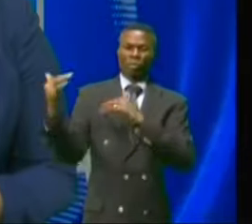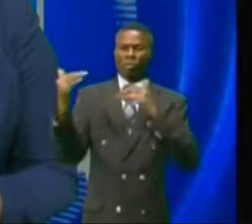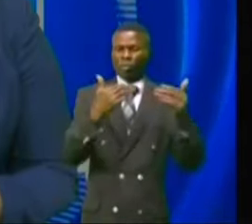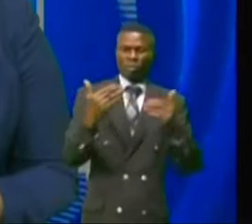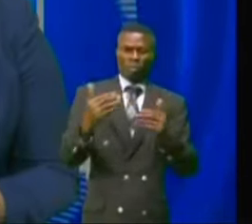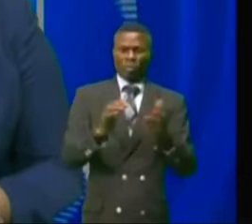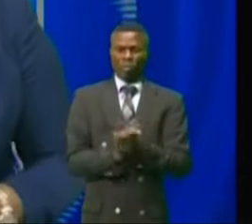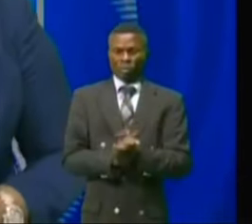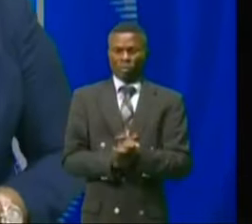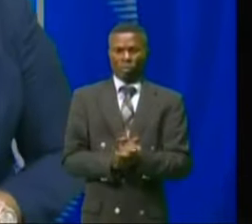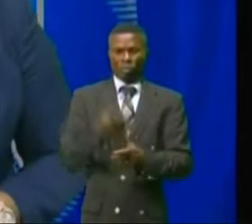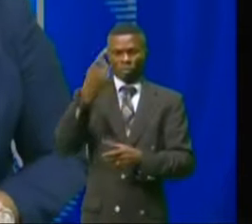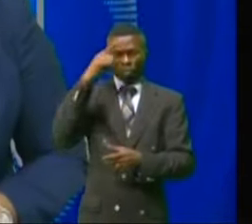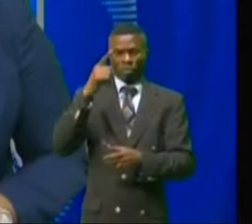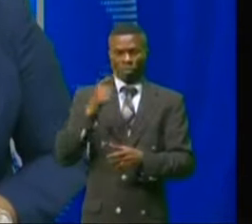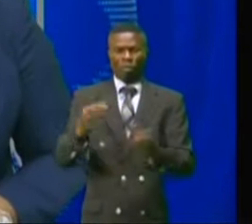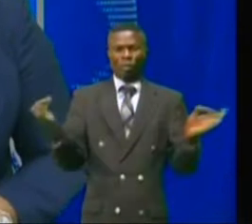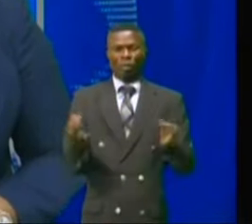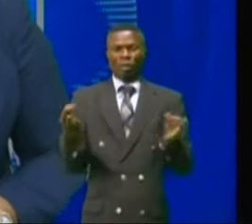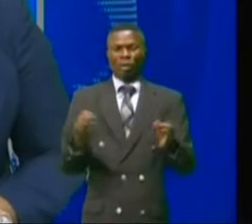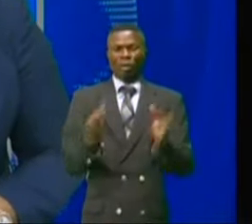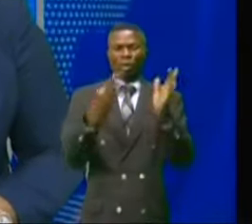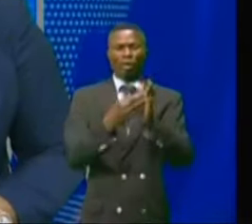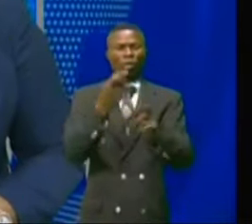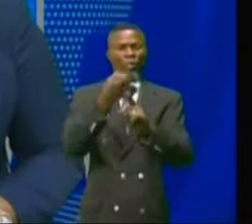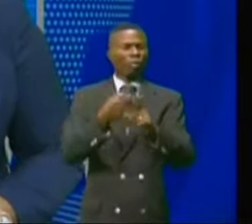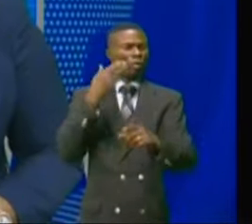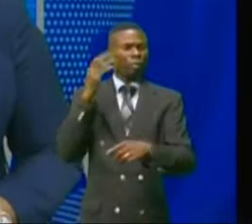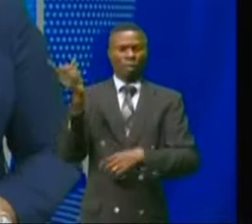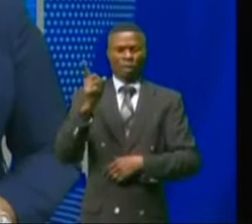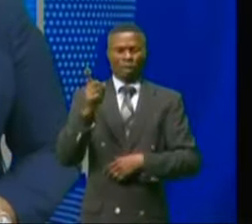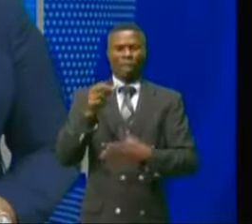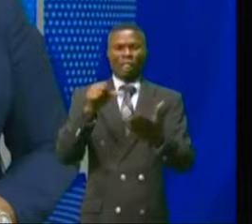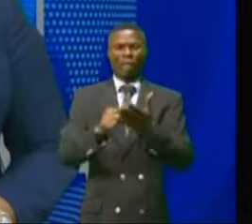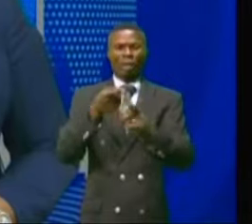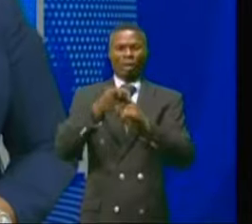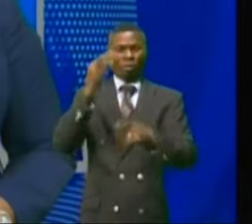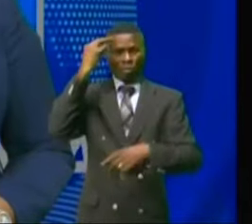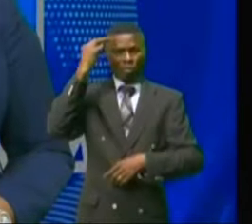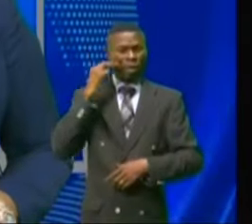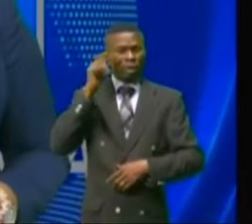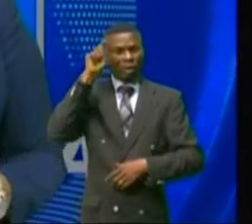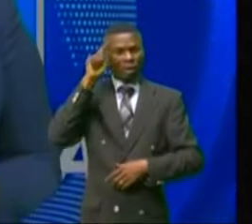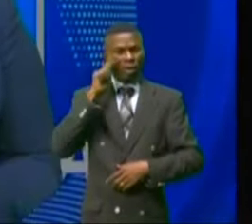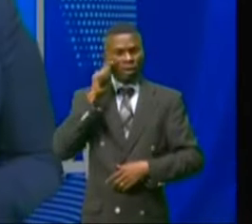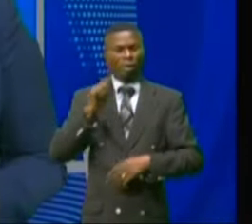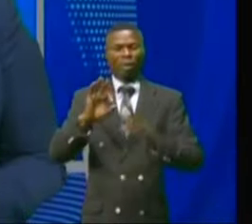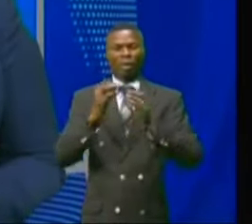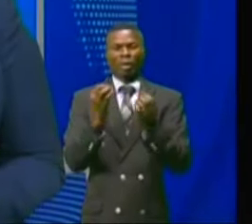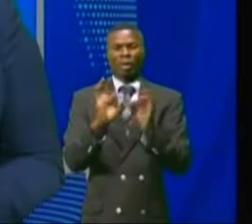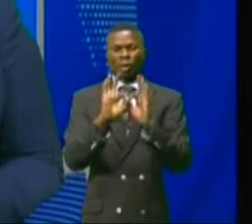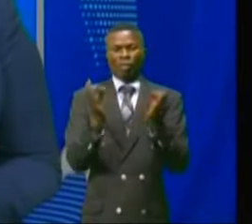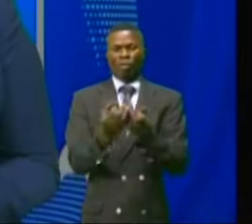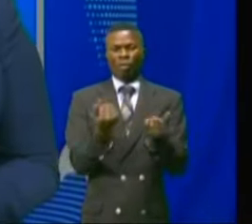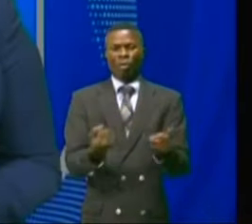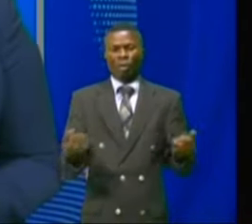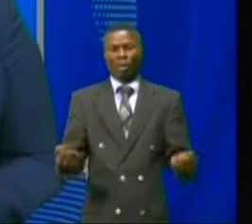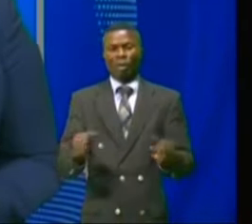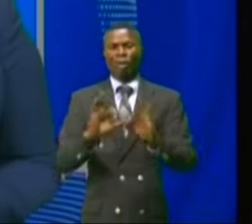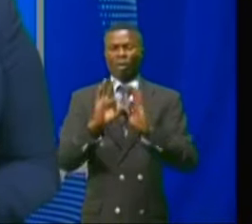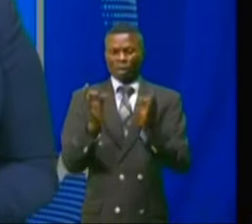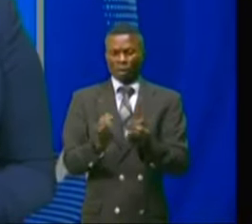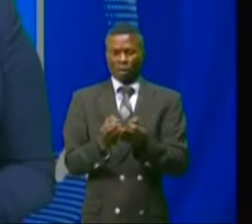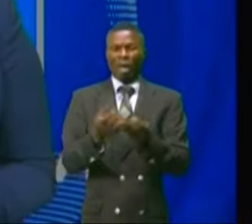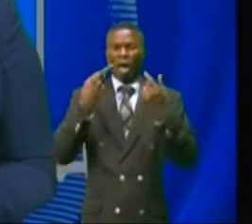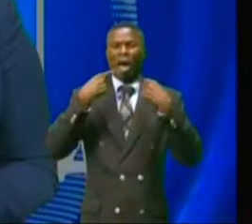Pas de wax officiel pour le 8 mars. L'annonce vient du ministre du Genre. C'est la ministre du Genre, je l'ai dit, Enfants et Familles,